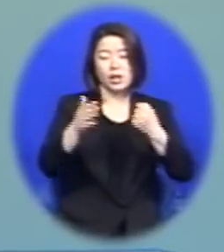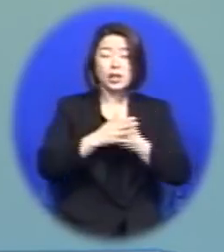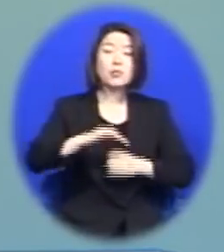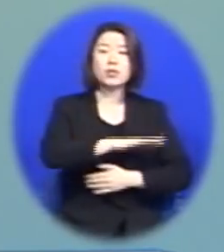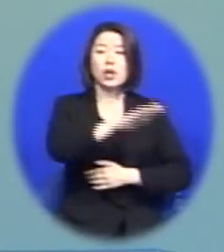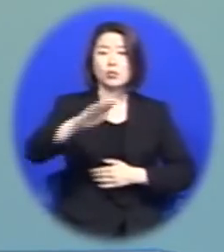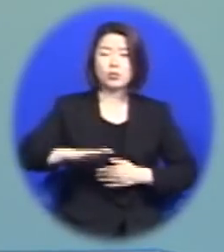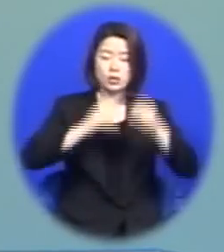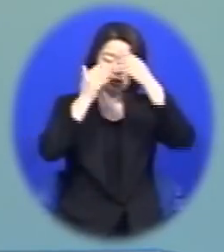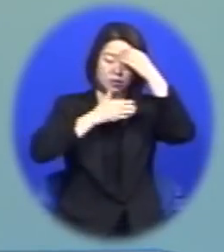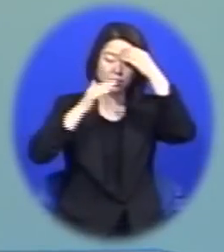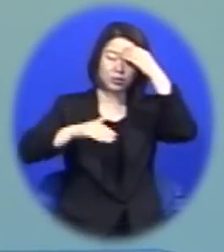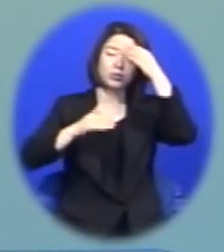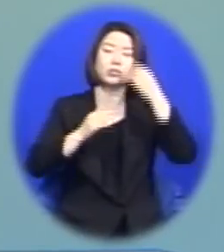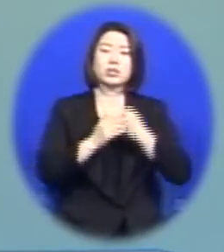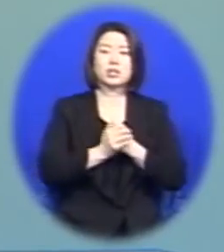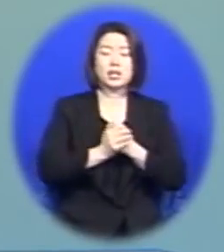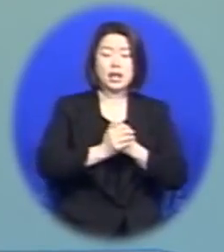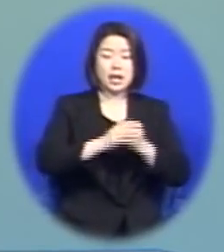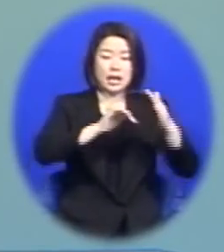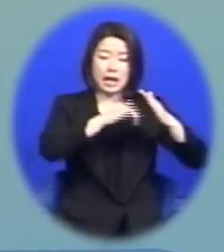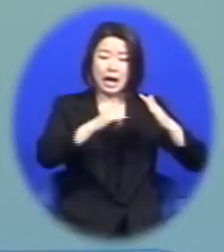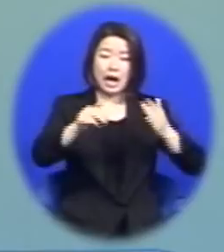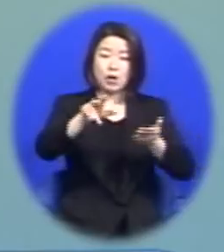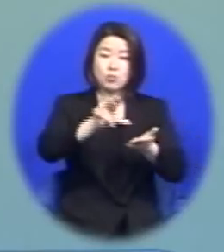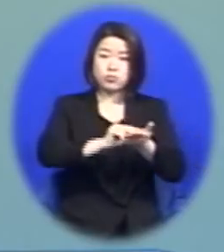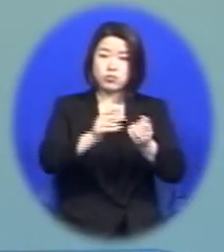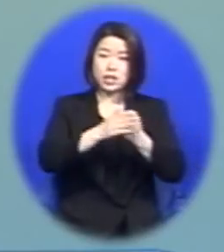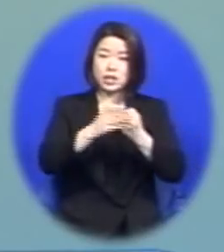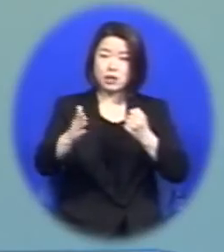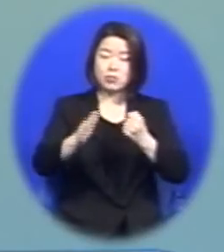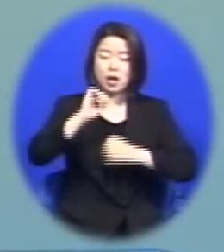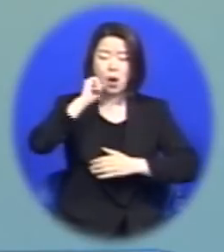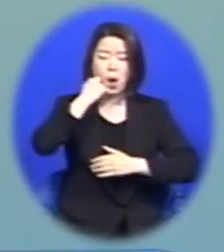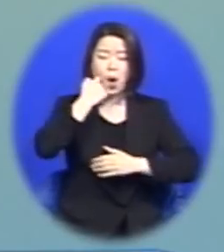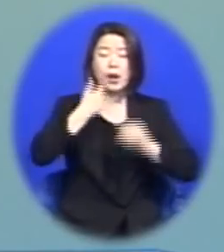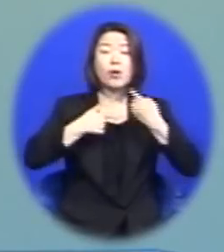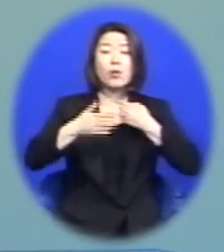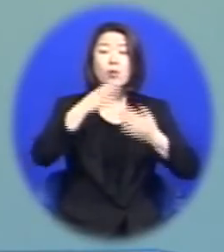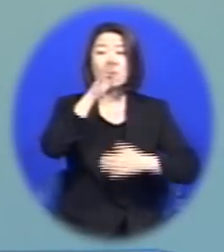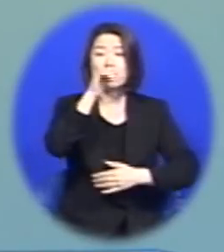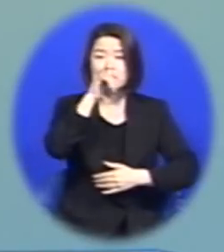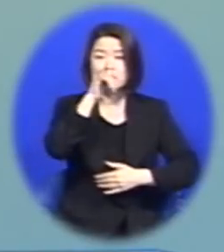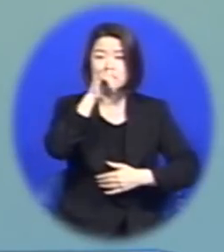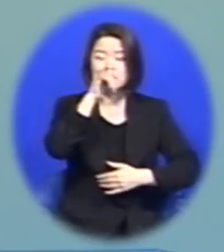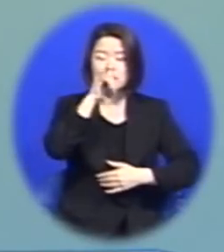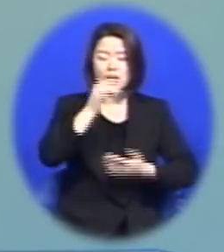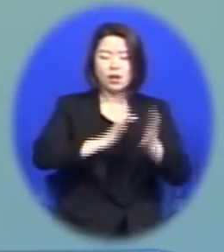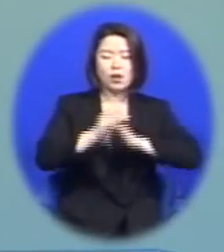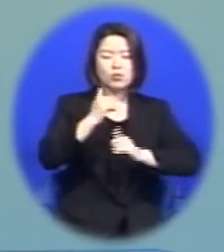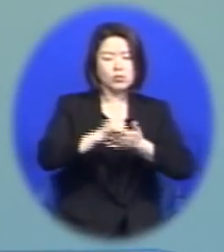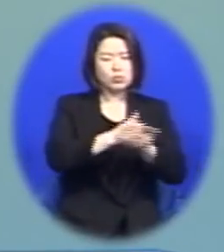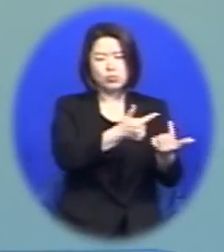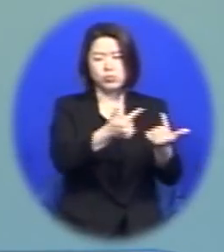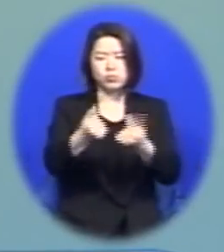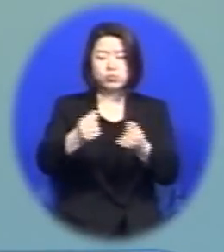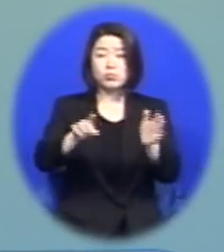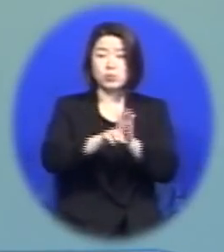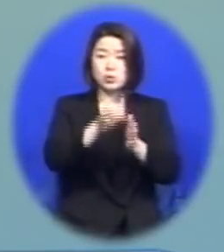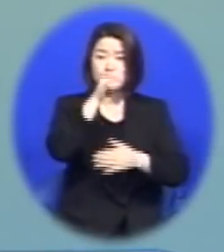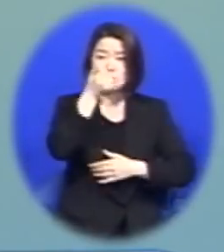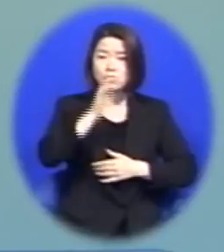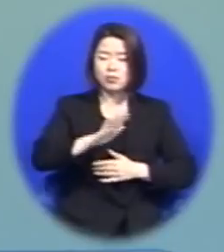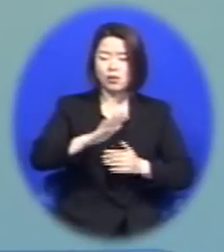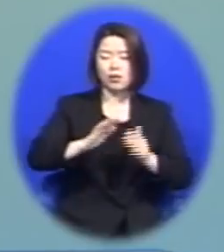가정 문제 때문에 어려움을 겪고 있는지 병 등 가정 예수 담 있는데도 가족들의 관계가